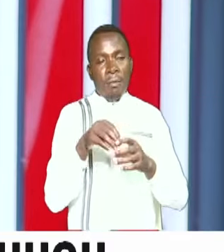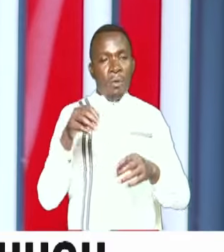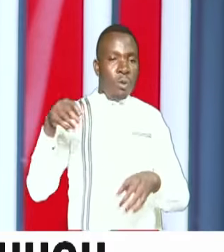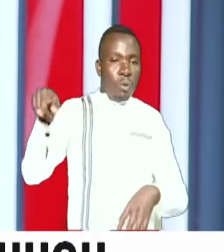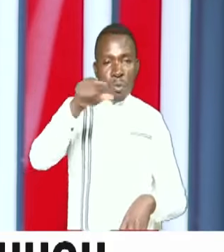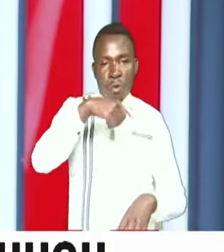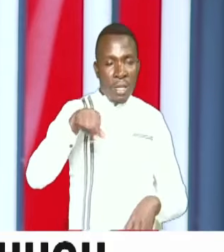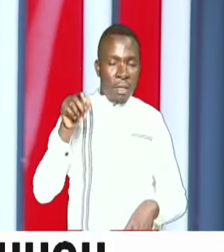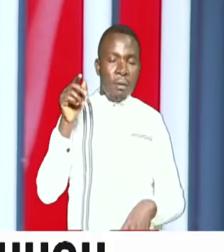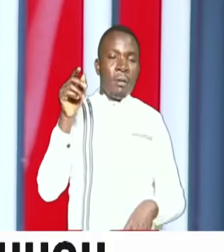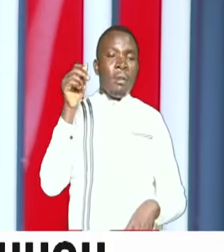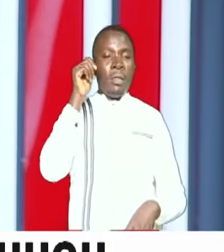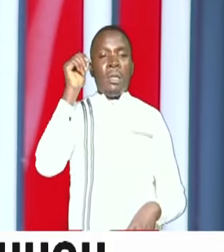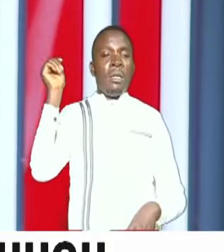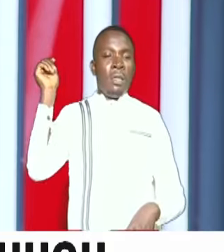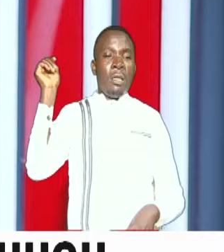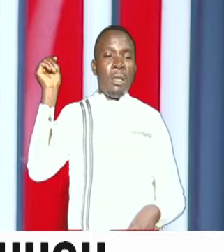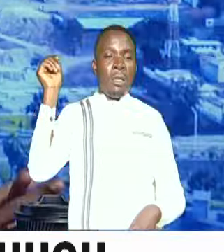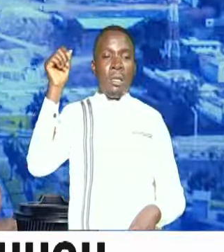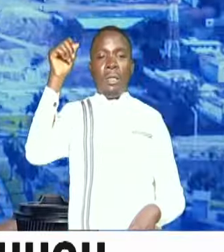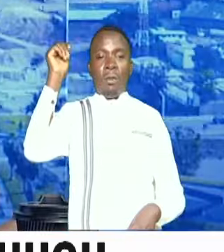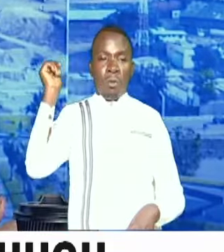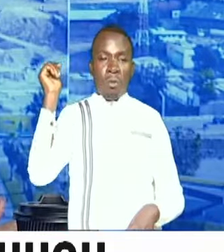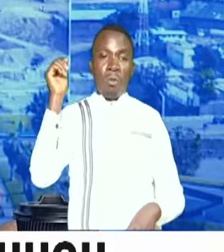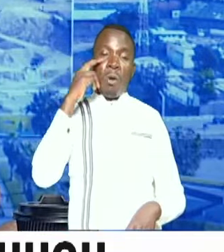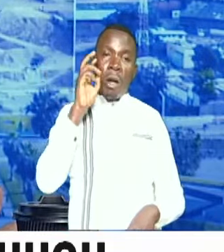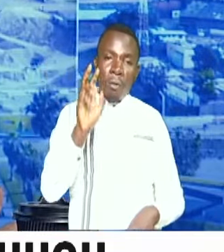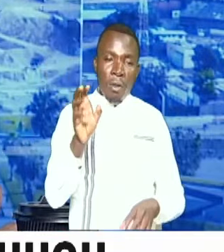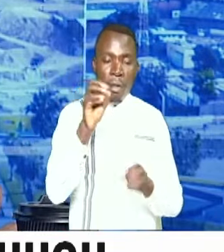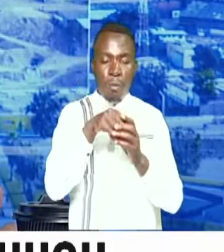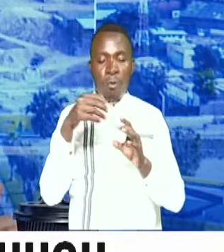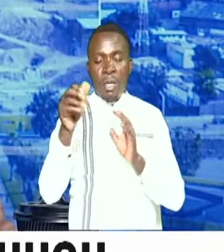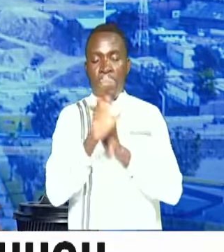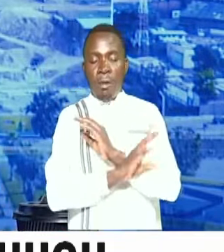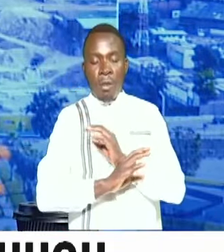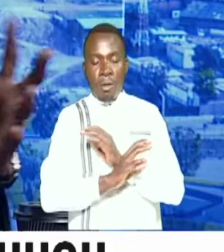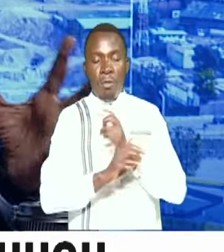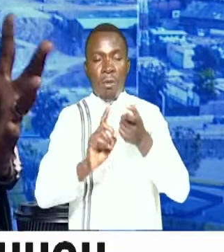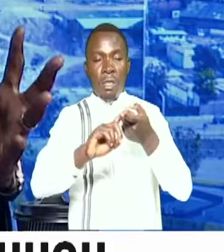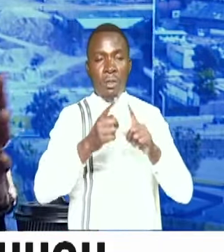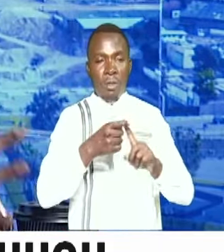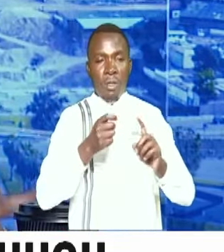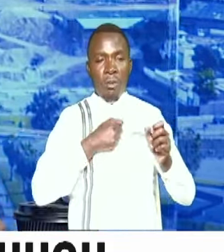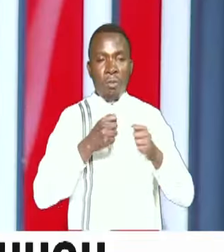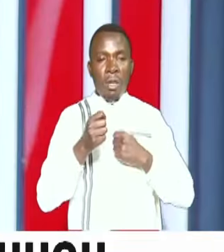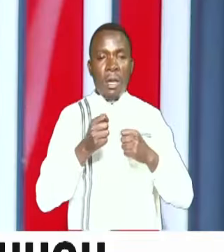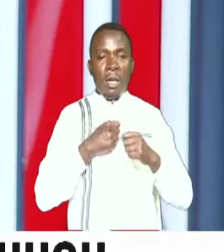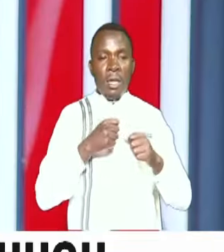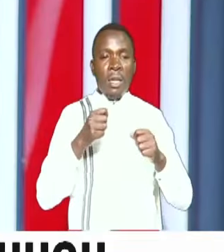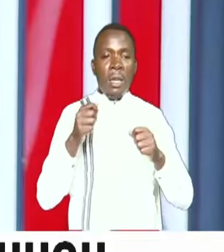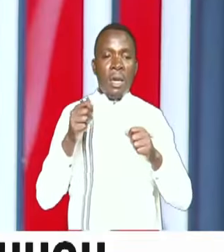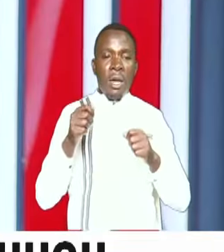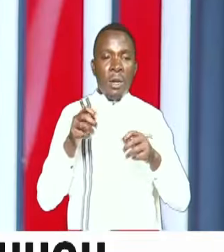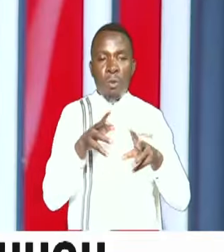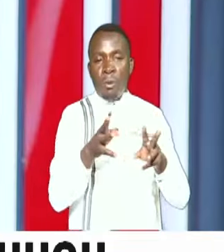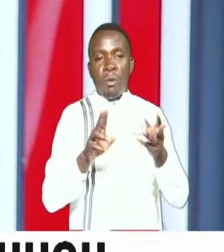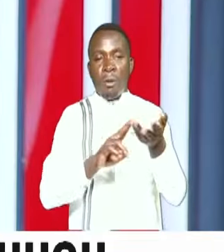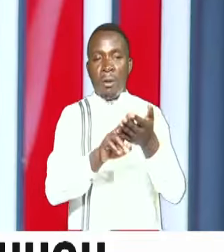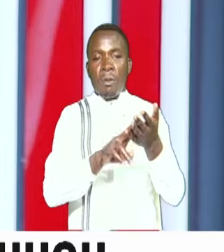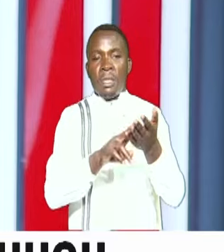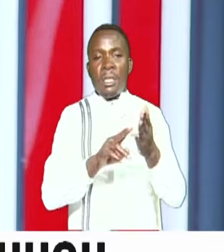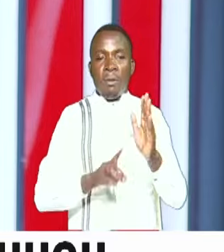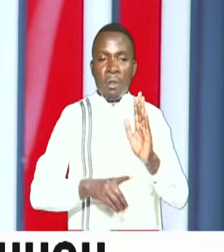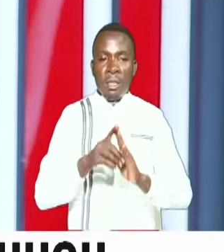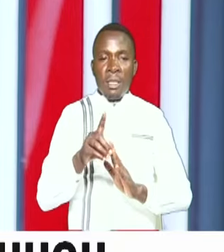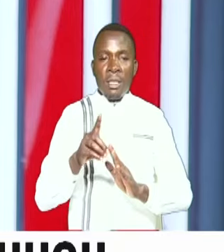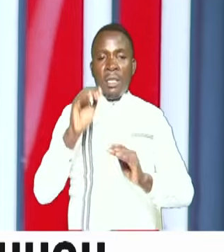nk'isomo mu bindi bihugu by'inshuti z'u Rwanda, nk'iturufu bakoresheje mu guteza imbere urwego rw'inganda ni ibintu